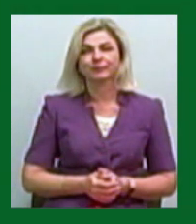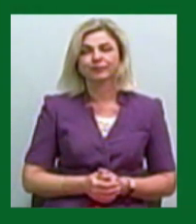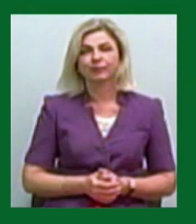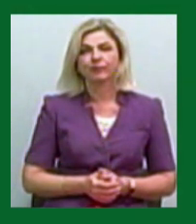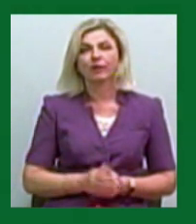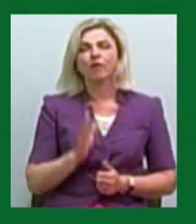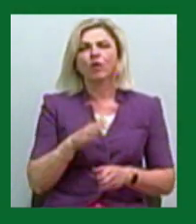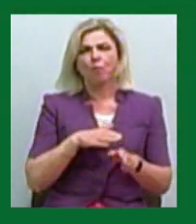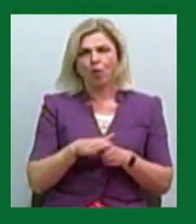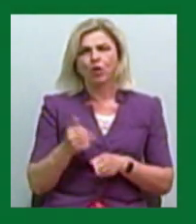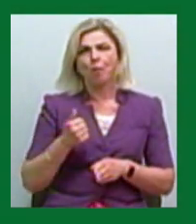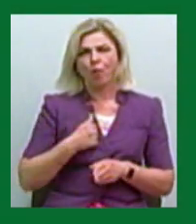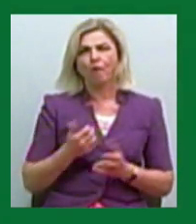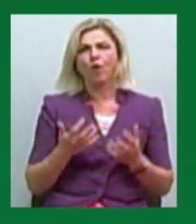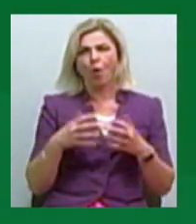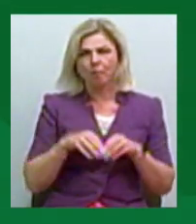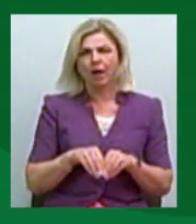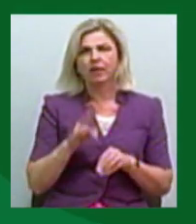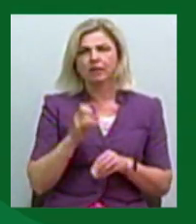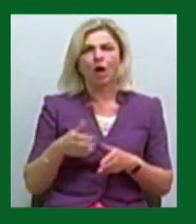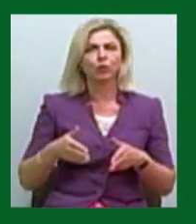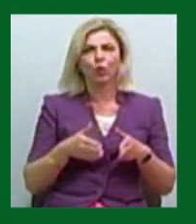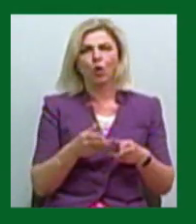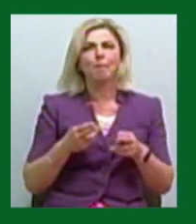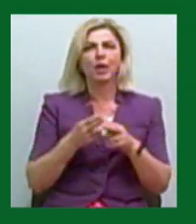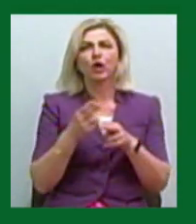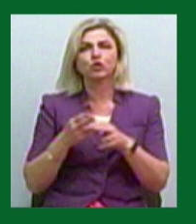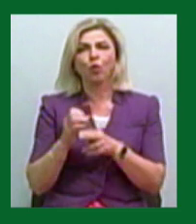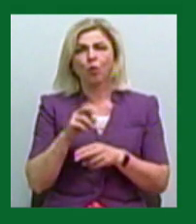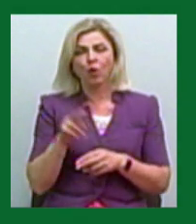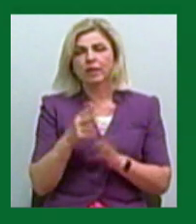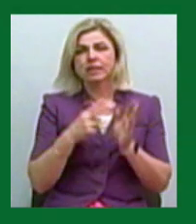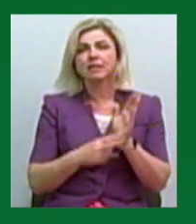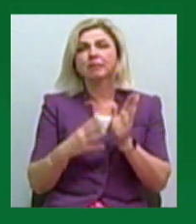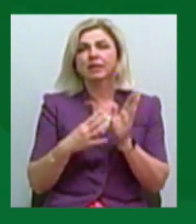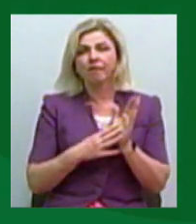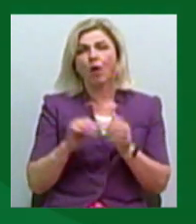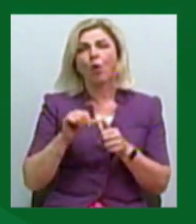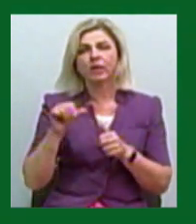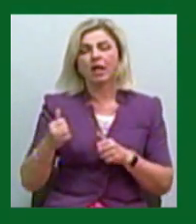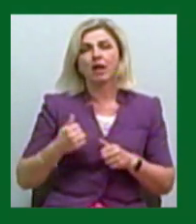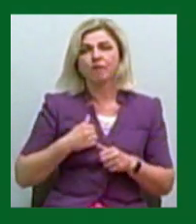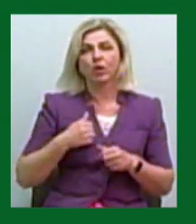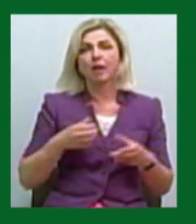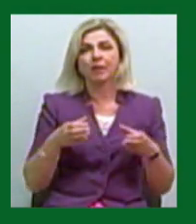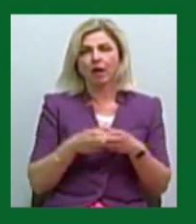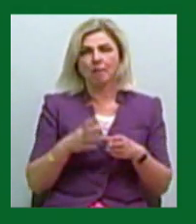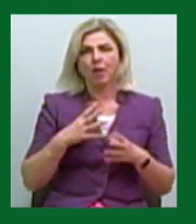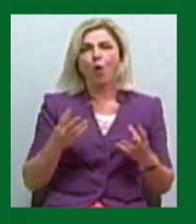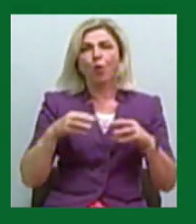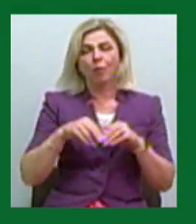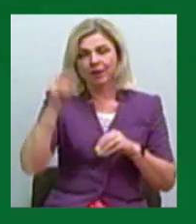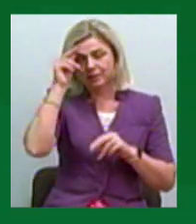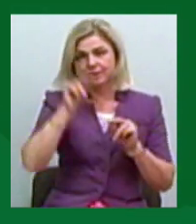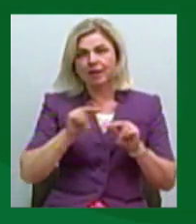У повному боєкомплекті на смугу перешкод. У 79-й окремій десантно-штурмовій бригаді відбулися комплексні заняття